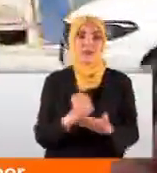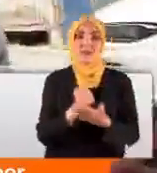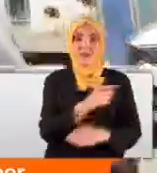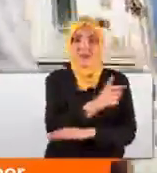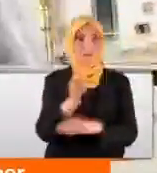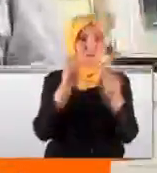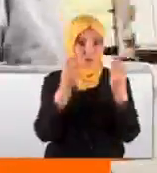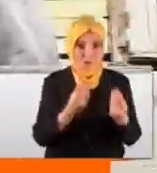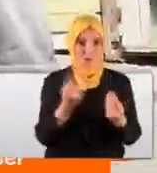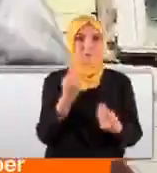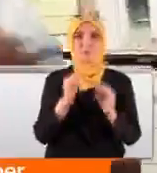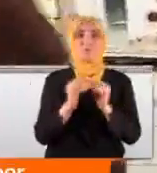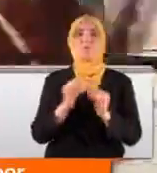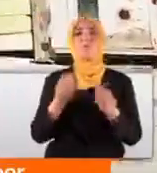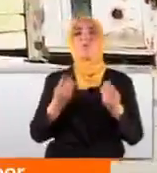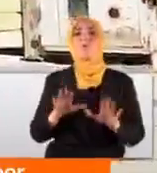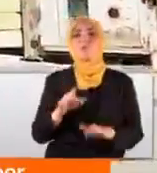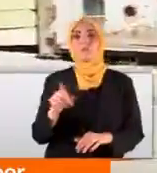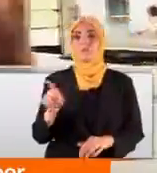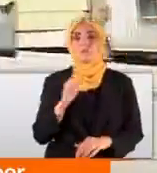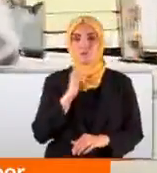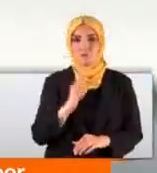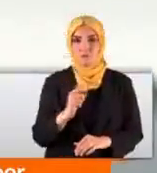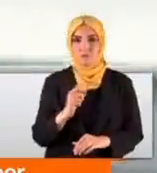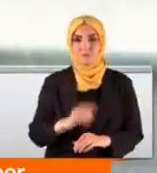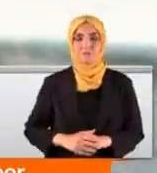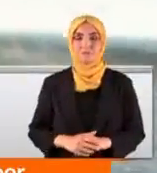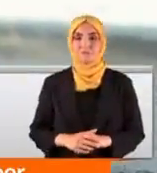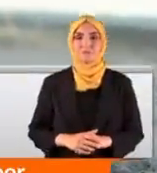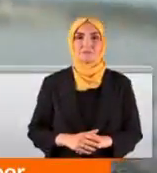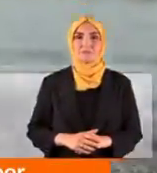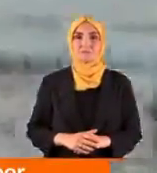hiçbir sıkıntı olmayacak zaten. Haftada bir sefer bile olmuyor. Bacaklarını görüyorsun.